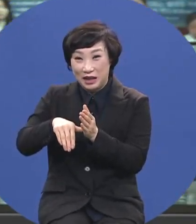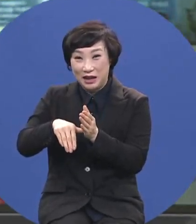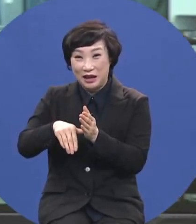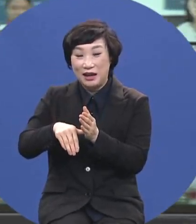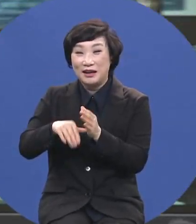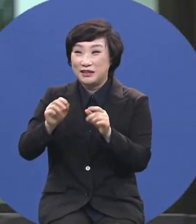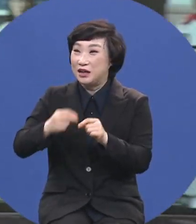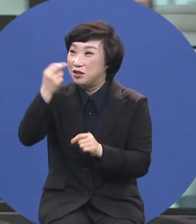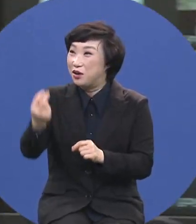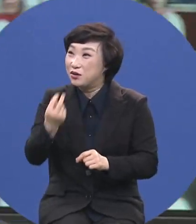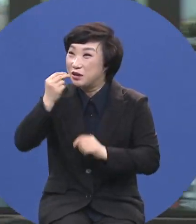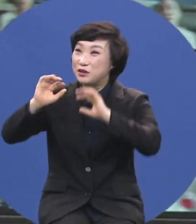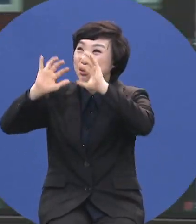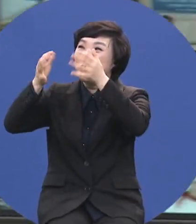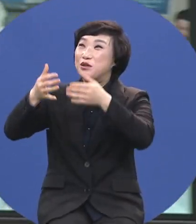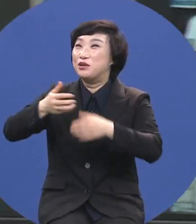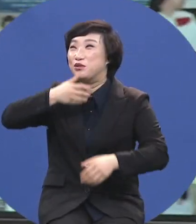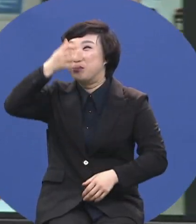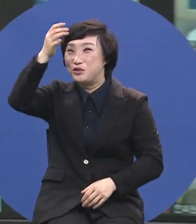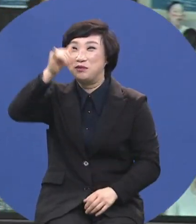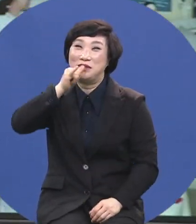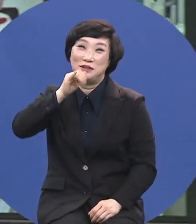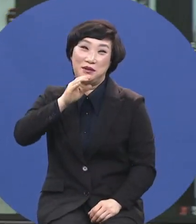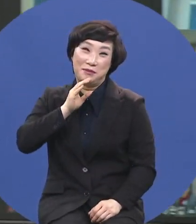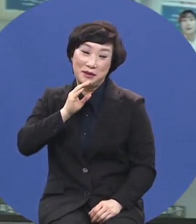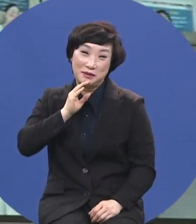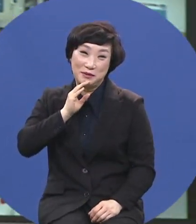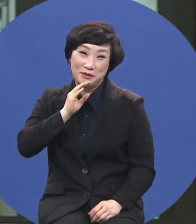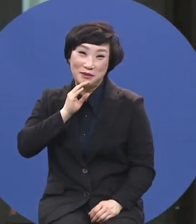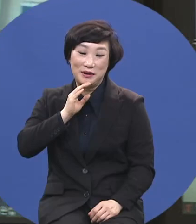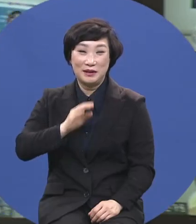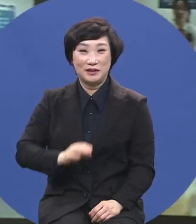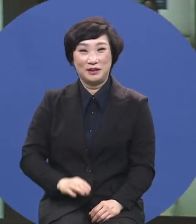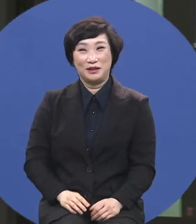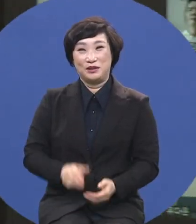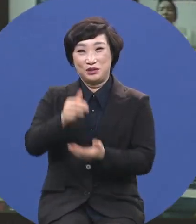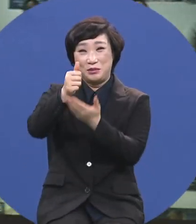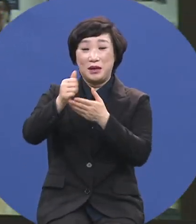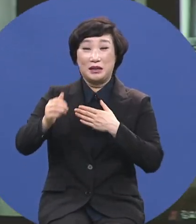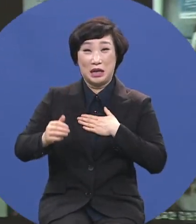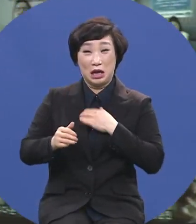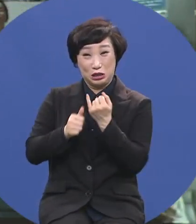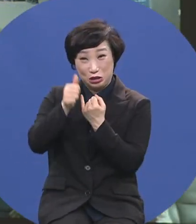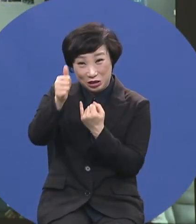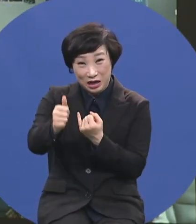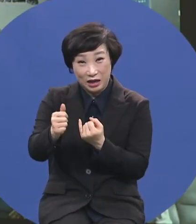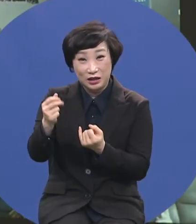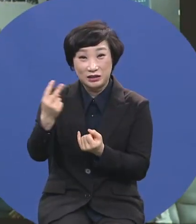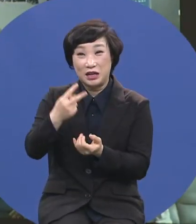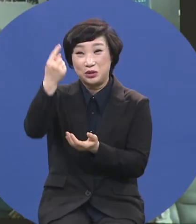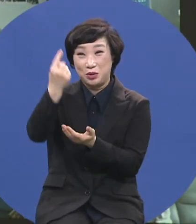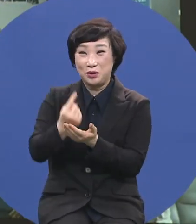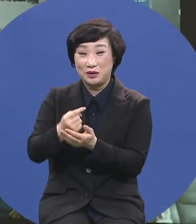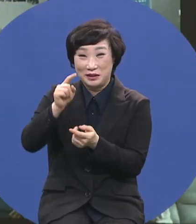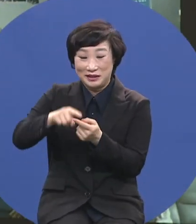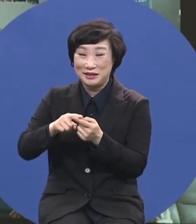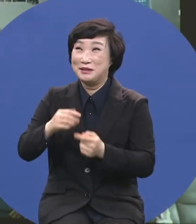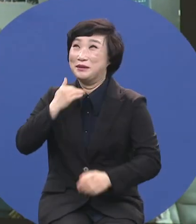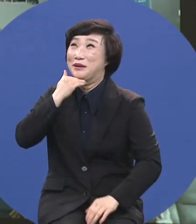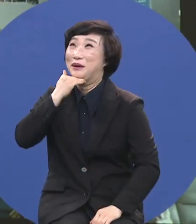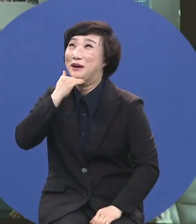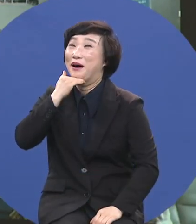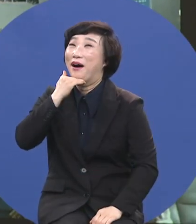그 영생과 천국에 대한 꿈이 부풉니다. 주님의 우리 신랑의 재림에 대한 그